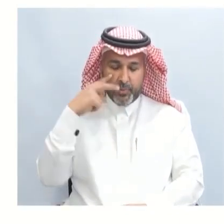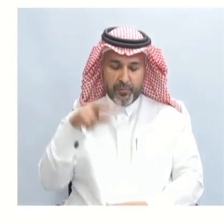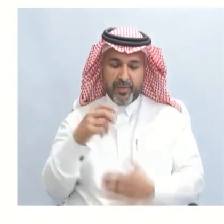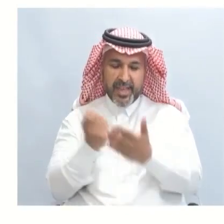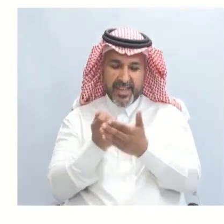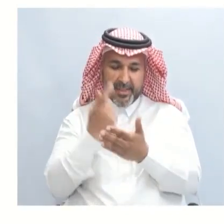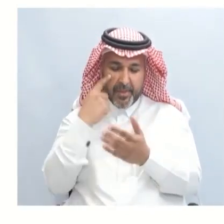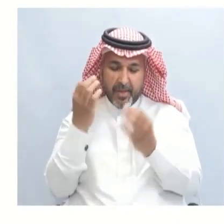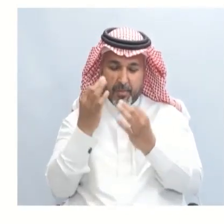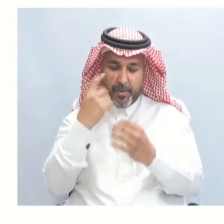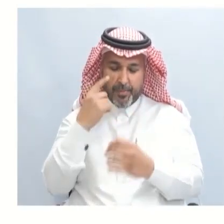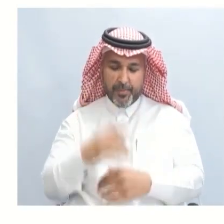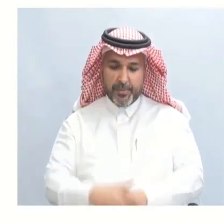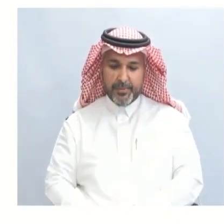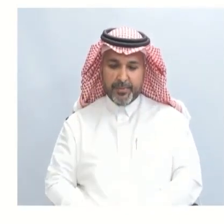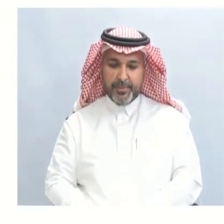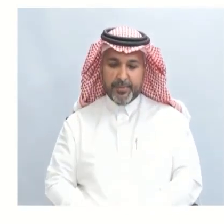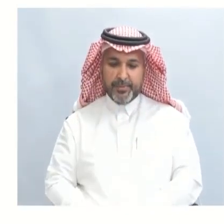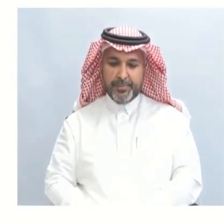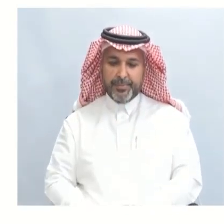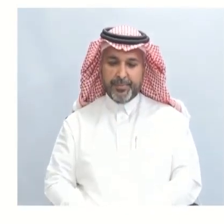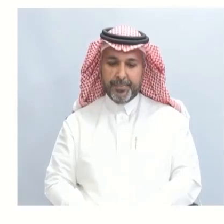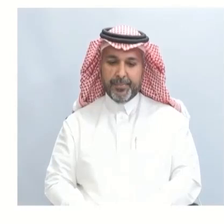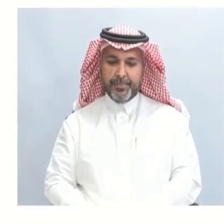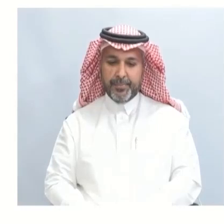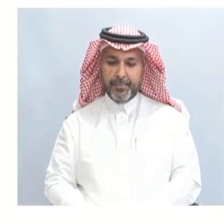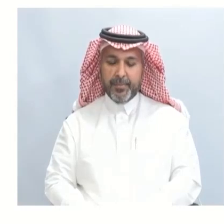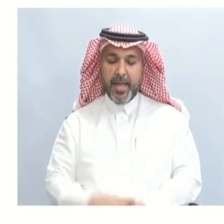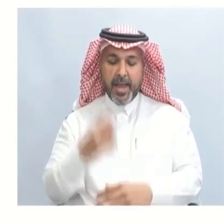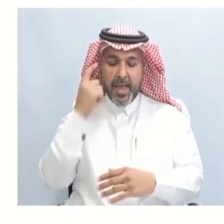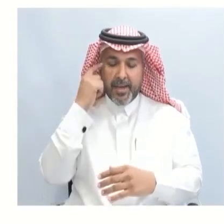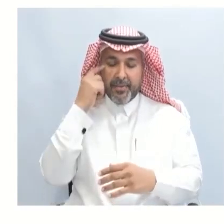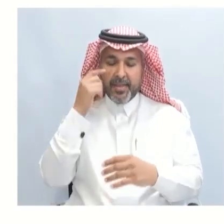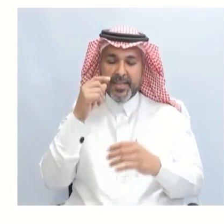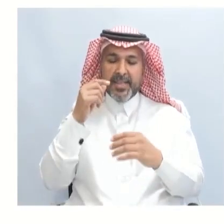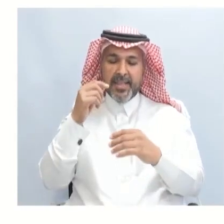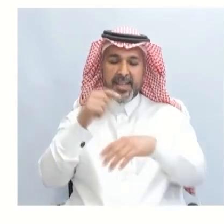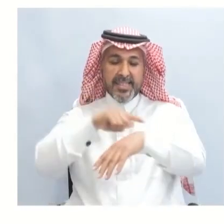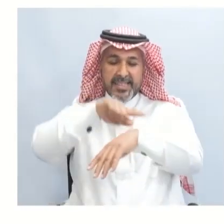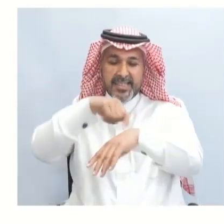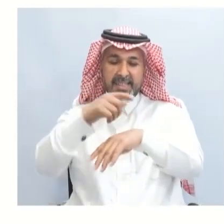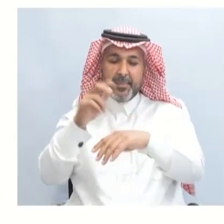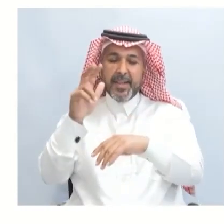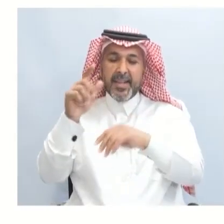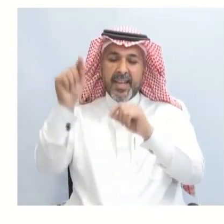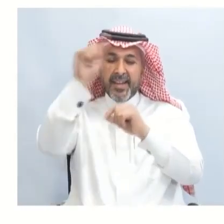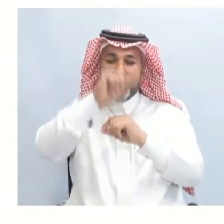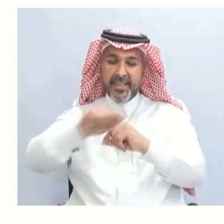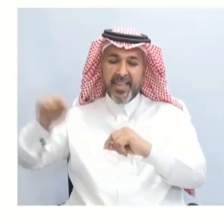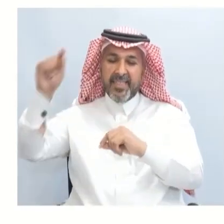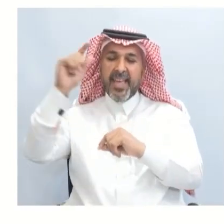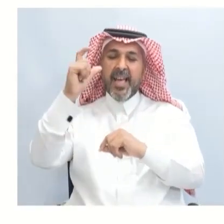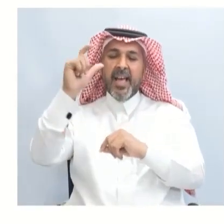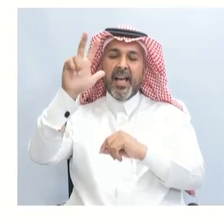هذه الجمله جدا هامه عند هذا القانون عندك في كتابك يتضح من هذه العلاقه ان مربع الزمن الدوري يتناسب طرديا